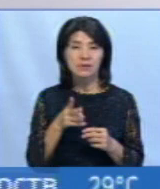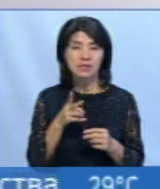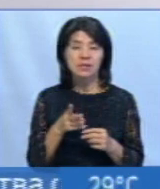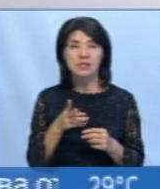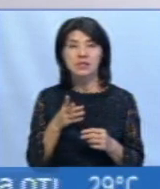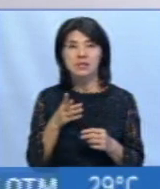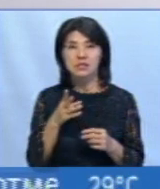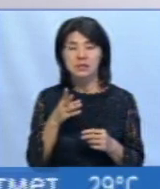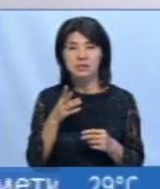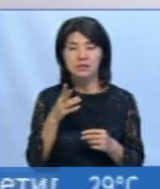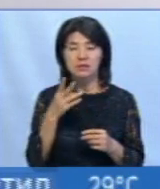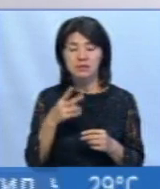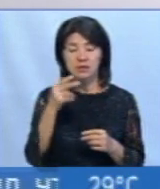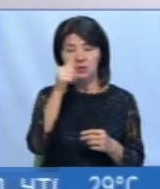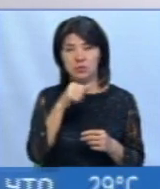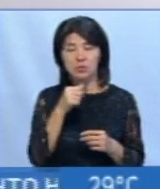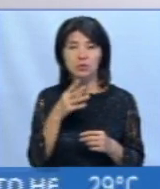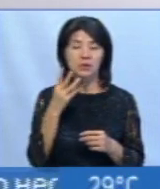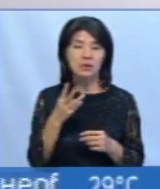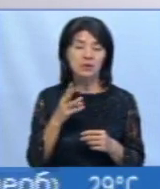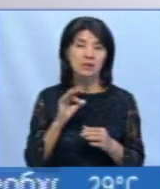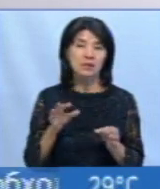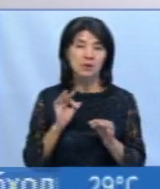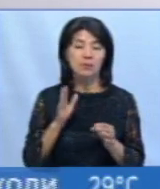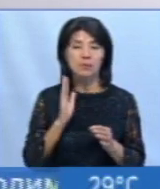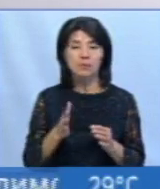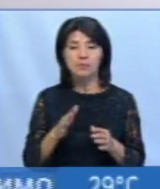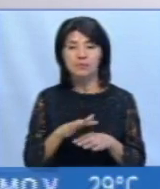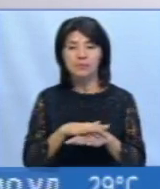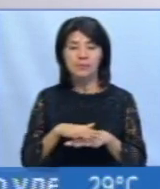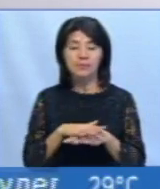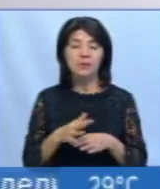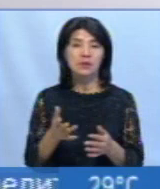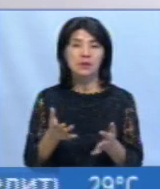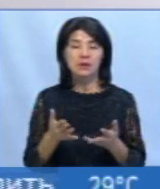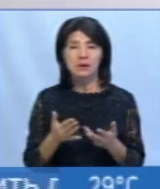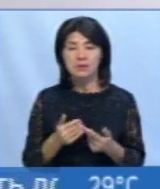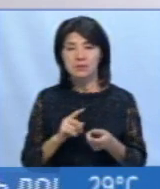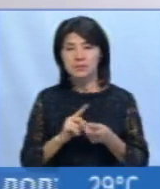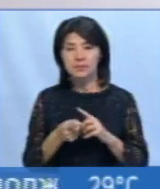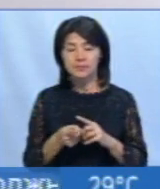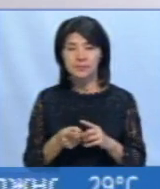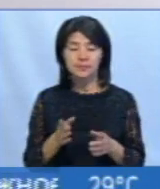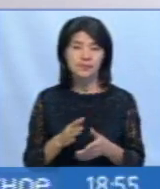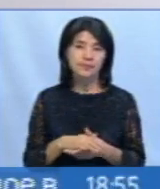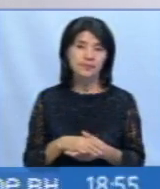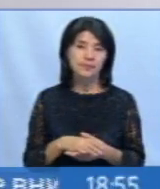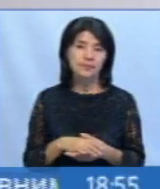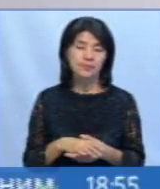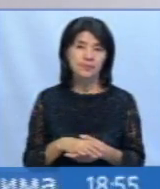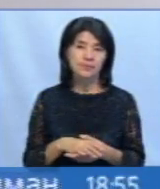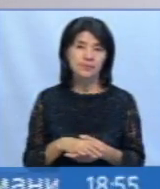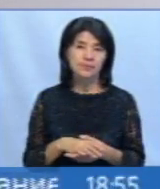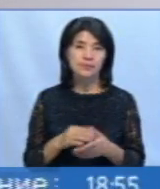обращения данных банкнот в филиал Национального банка перестанут принимать и обменять их на действующие банкноты.